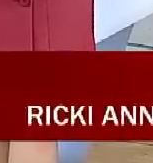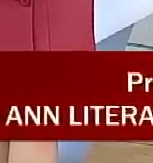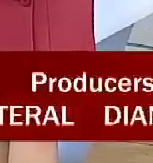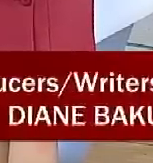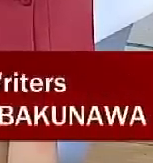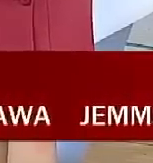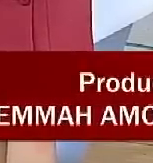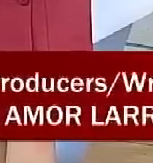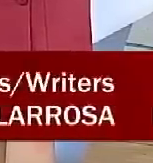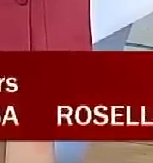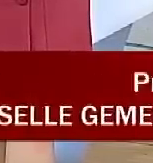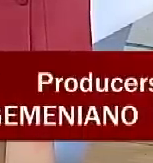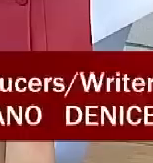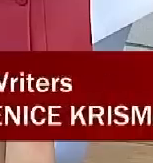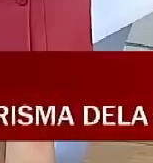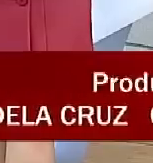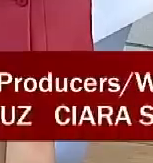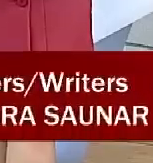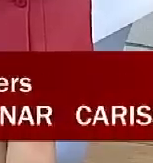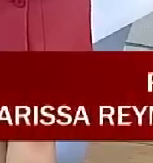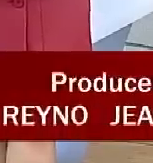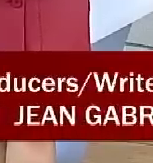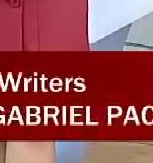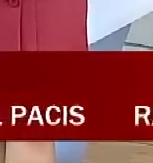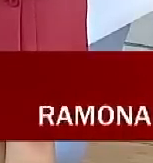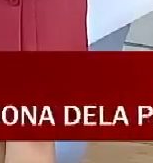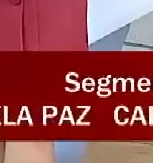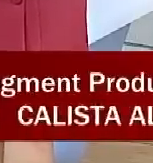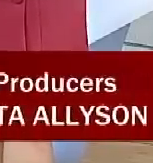pinoprotektahan. Walang kasinungalingan, serbisyong totoo lamang. At